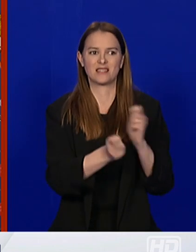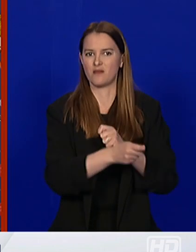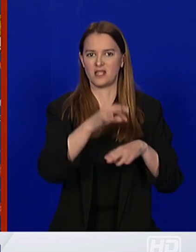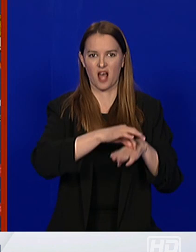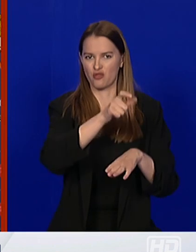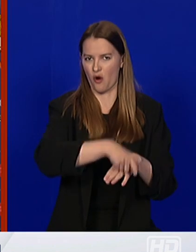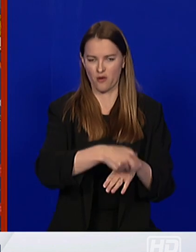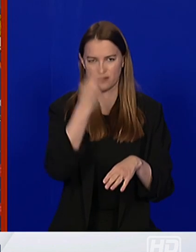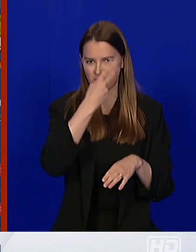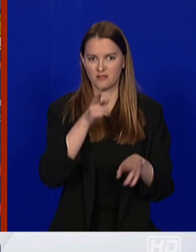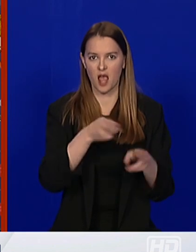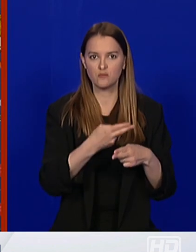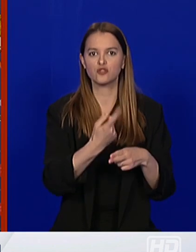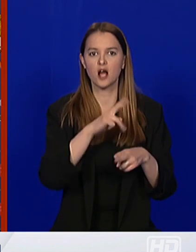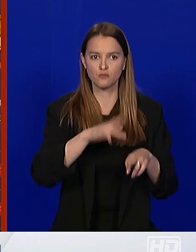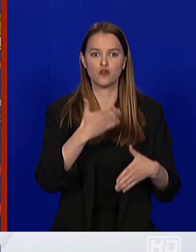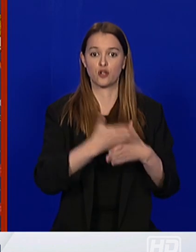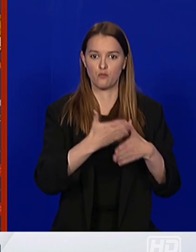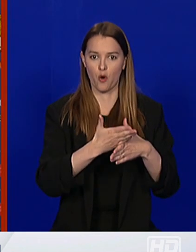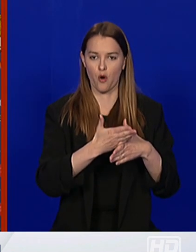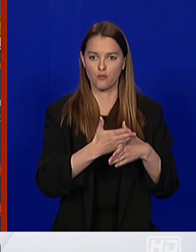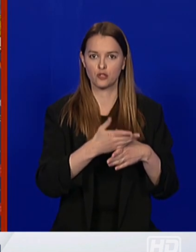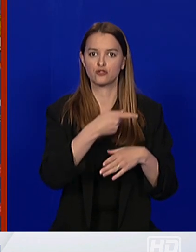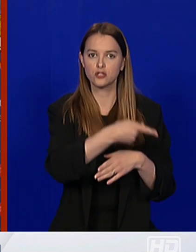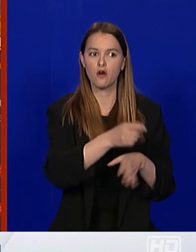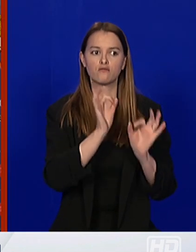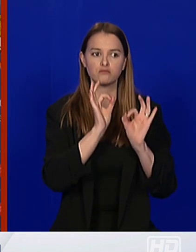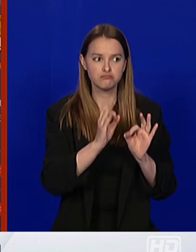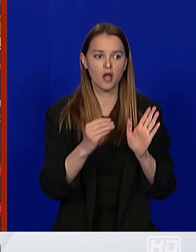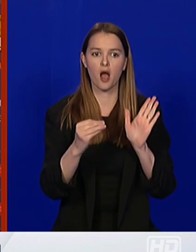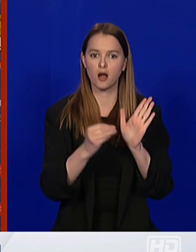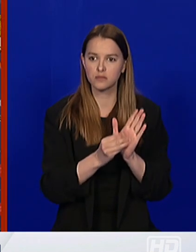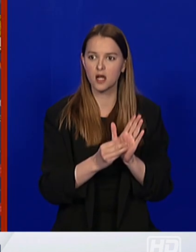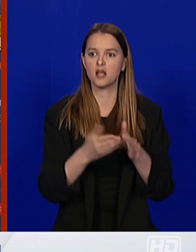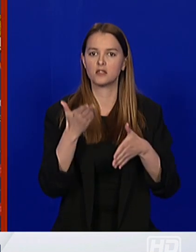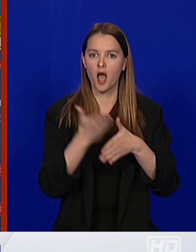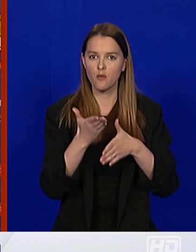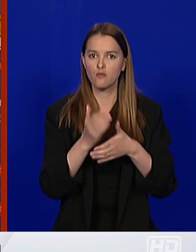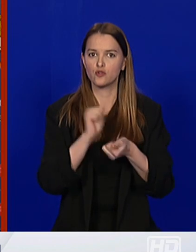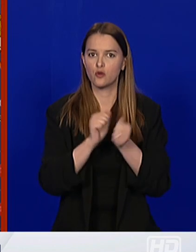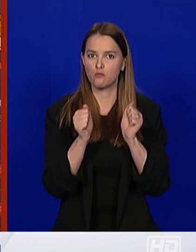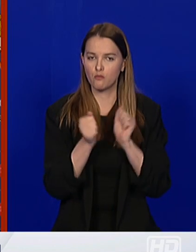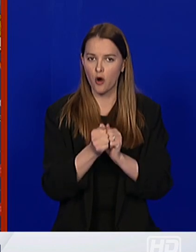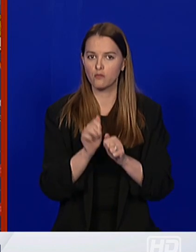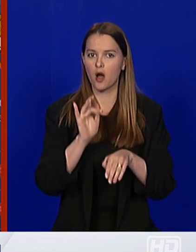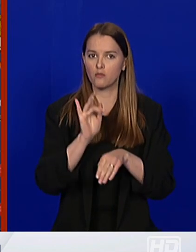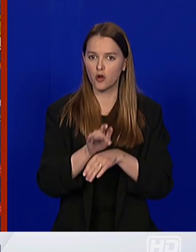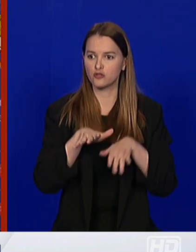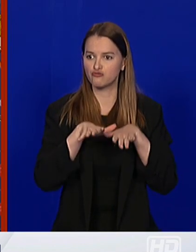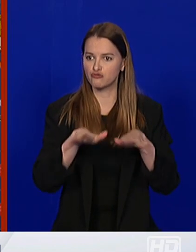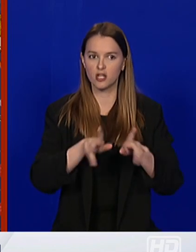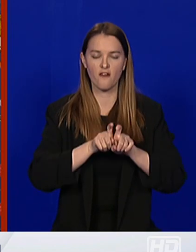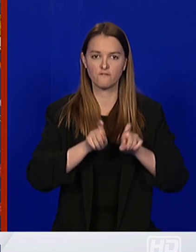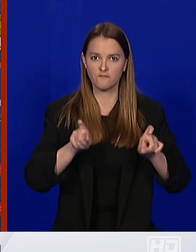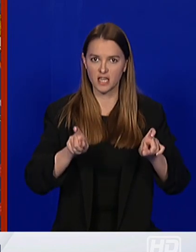Komunikacijski kanal koji se pridružuje našoj borbi protiv ove epidemije, ali naravno niti može, niti hoće zamijeniti